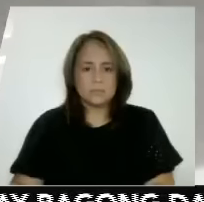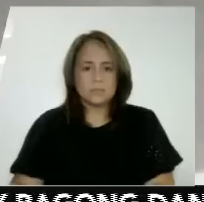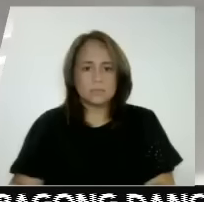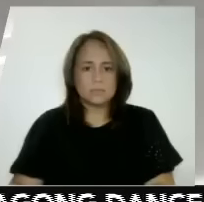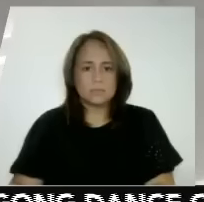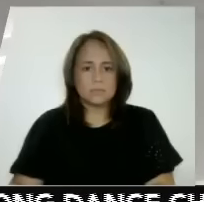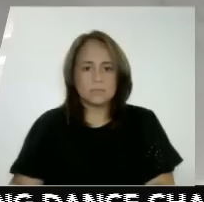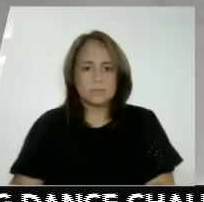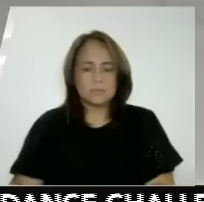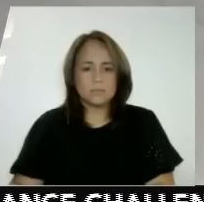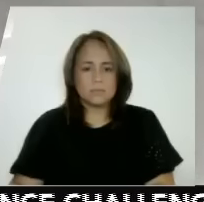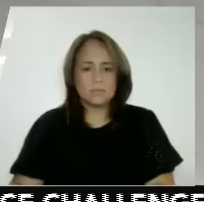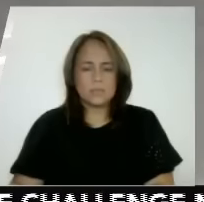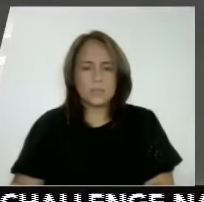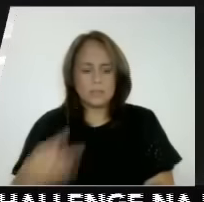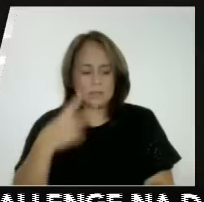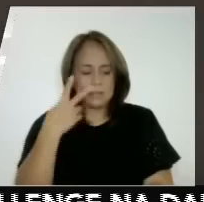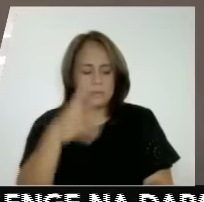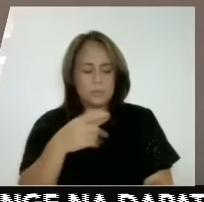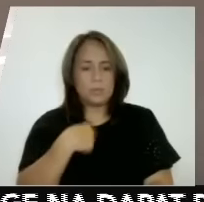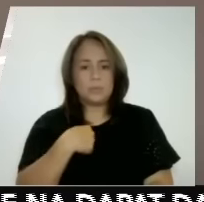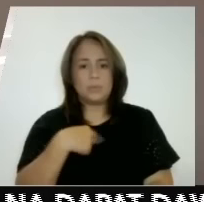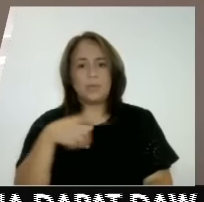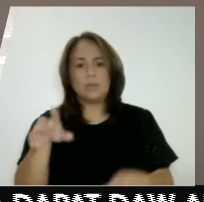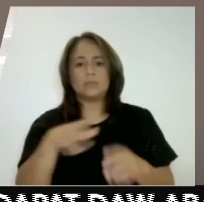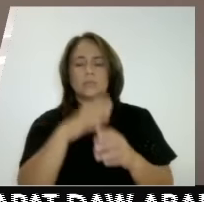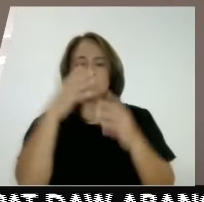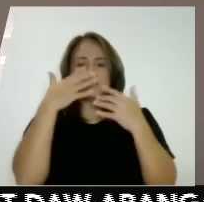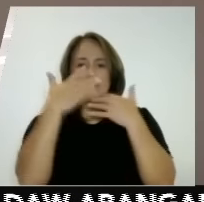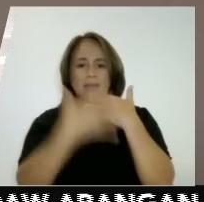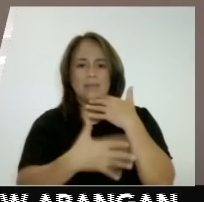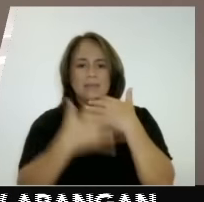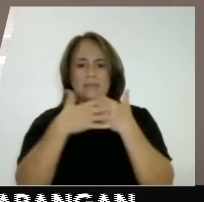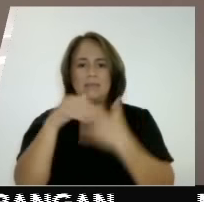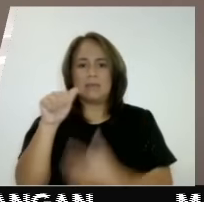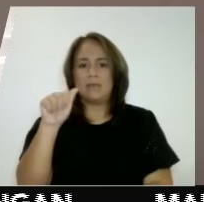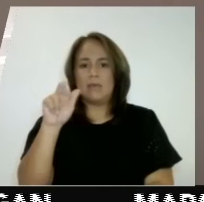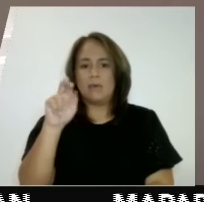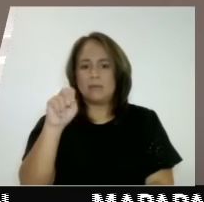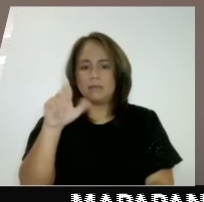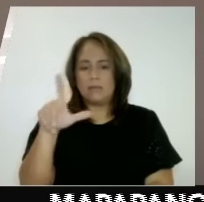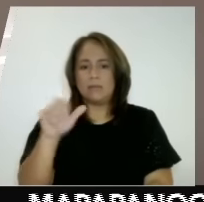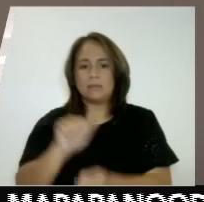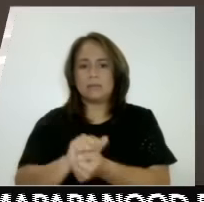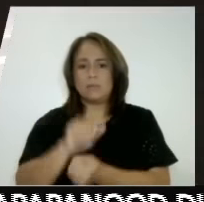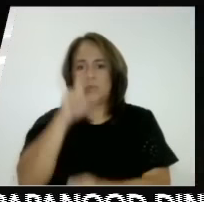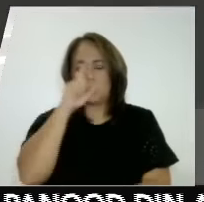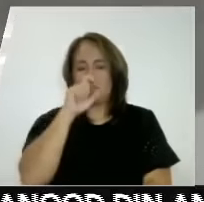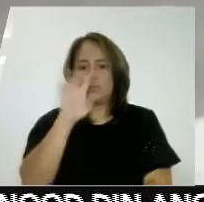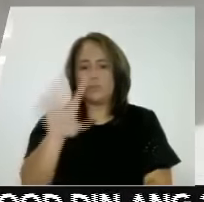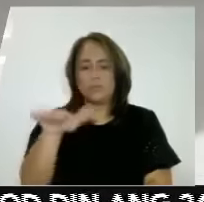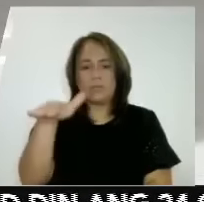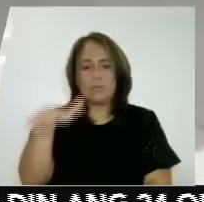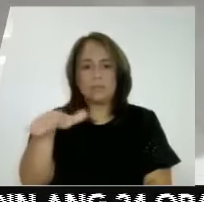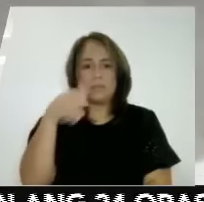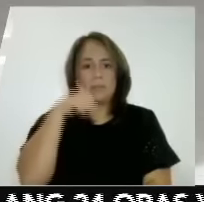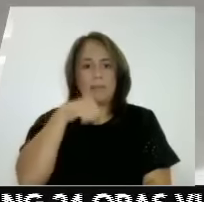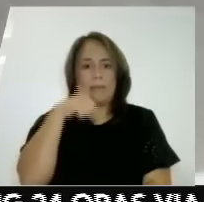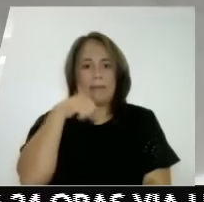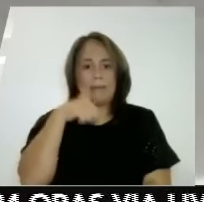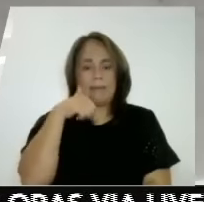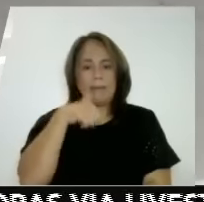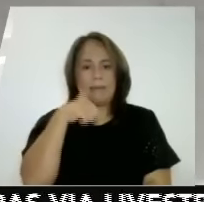Bakas pa sa folding bed na ito ang dugo ng biktimang si Arnel Zapata at ng 4 taong gulang na anak niyang babae. Gabi ng